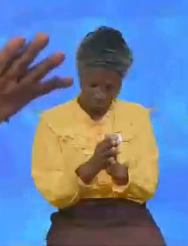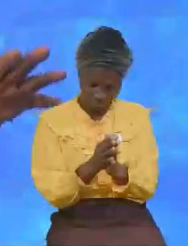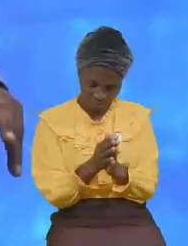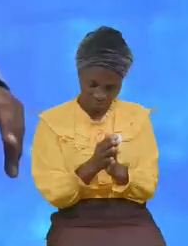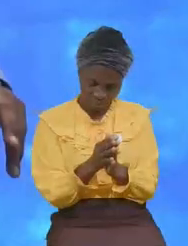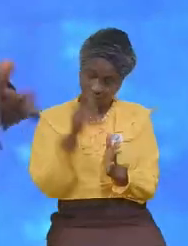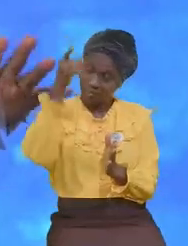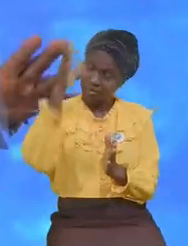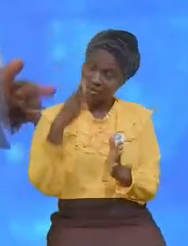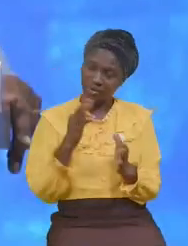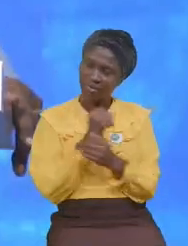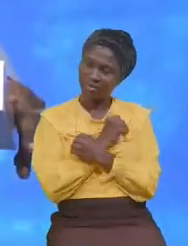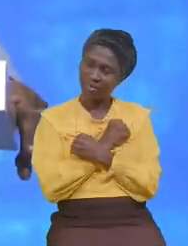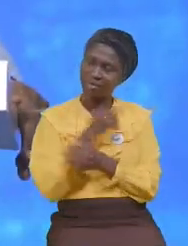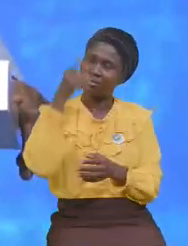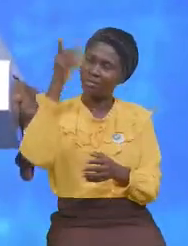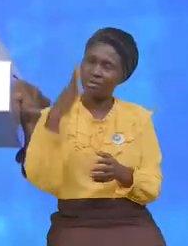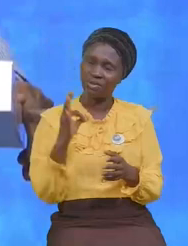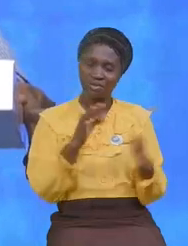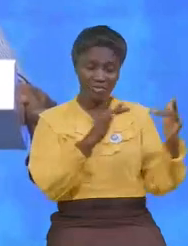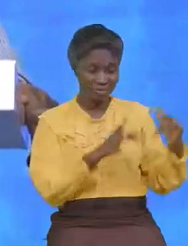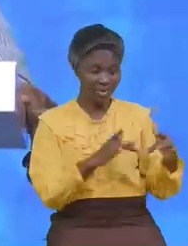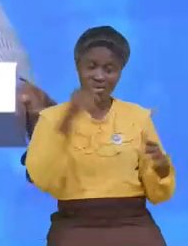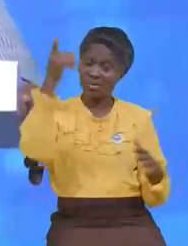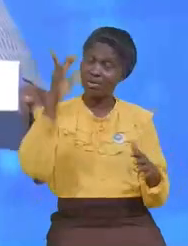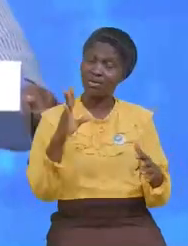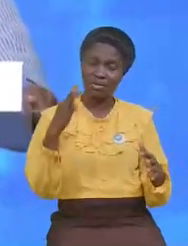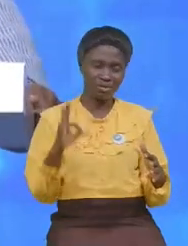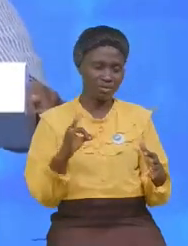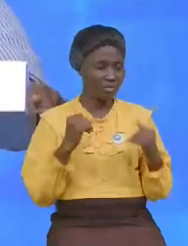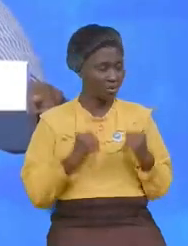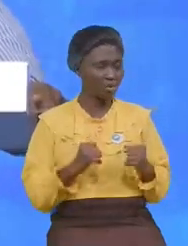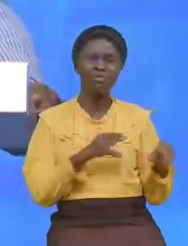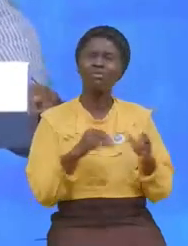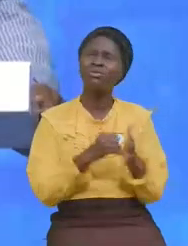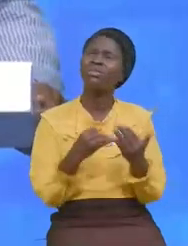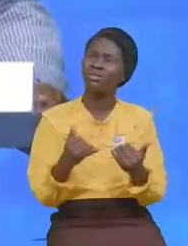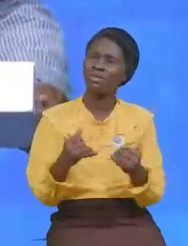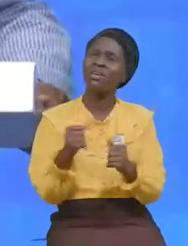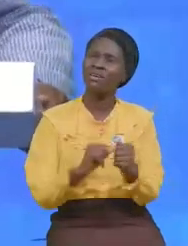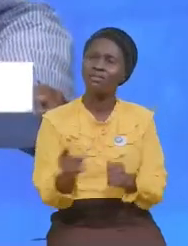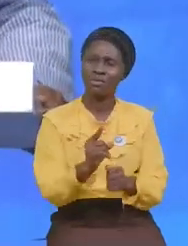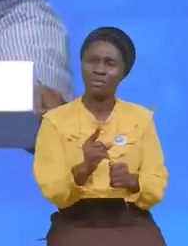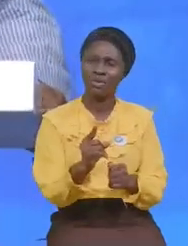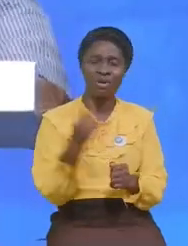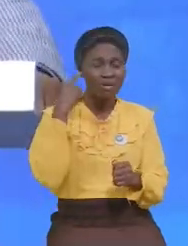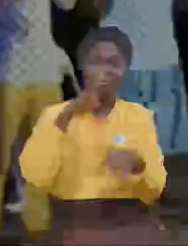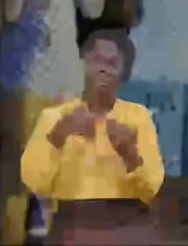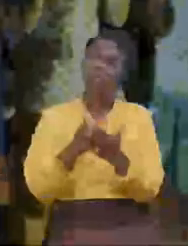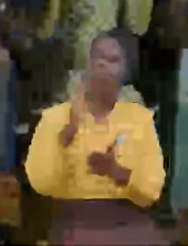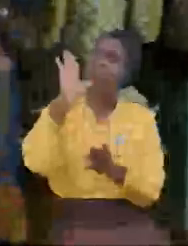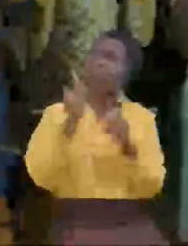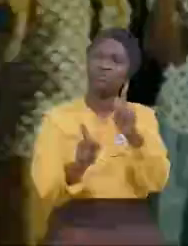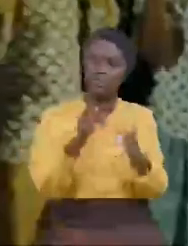Dieu d'amour, Dieu de miséricorde, Dieu de puissance, fais-le maintenant partout pour ton